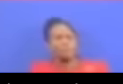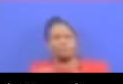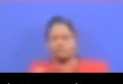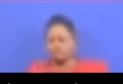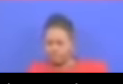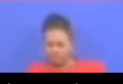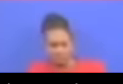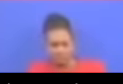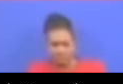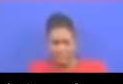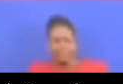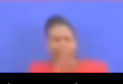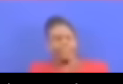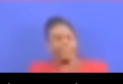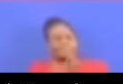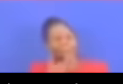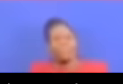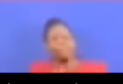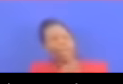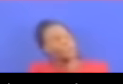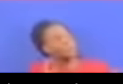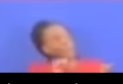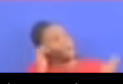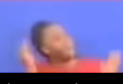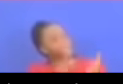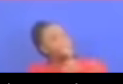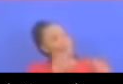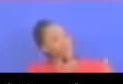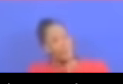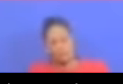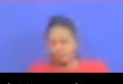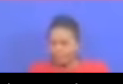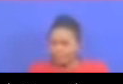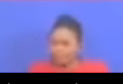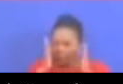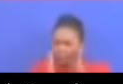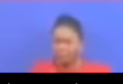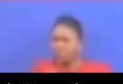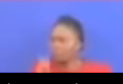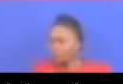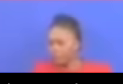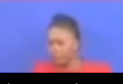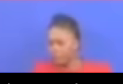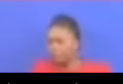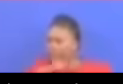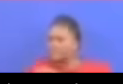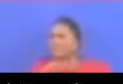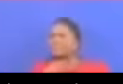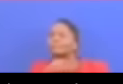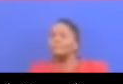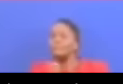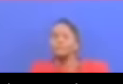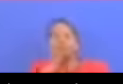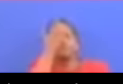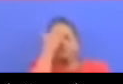yjitokeza ningeomba mheshimiwa spika kama itakupendeza kabla hujali walihoji bunge. Tungetamani kuwajua